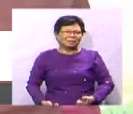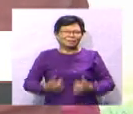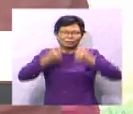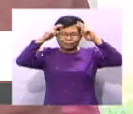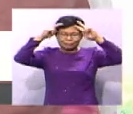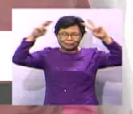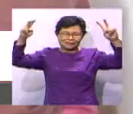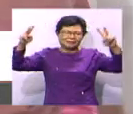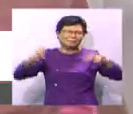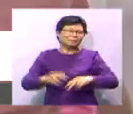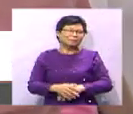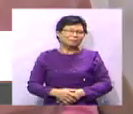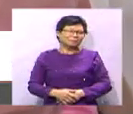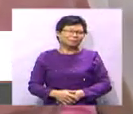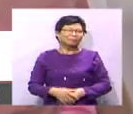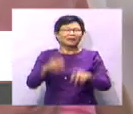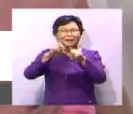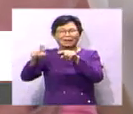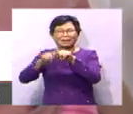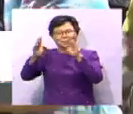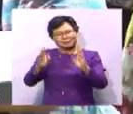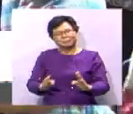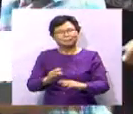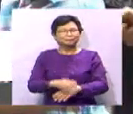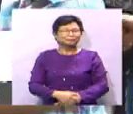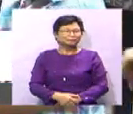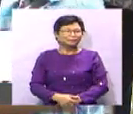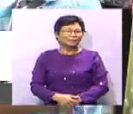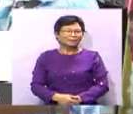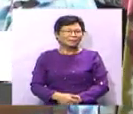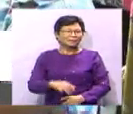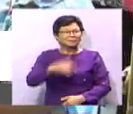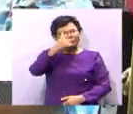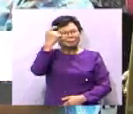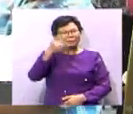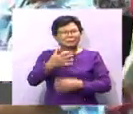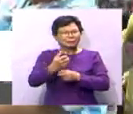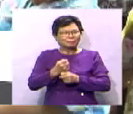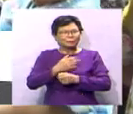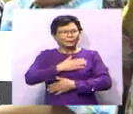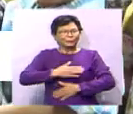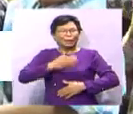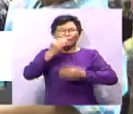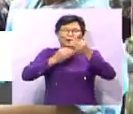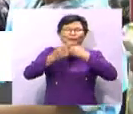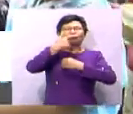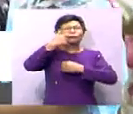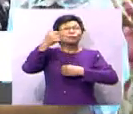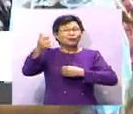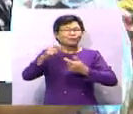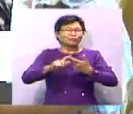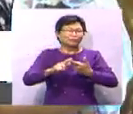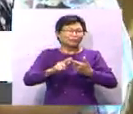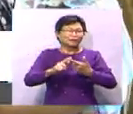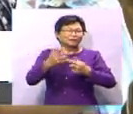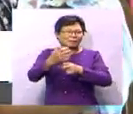lah, aman damai. Berbilang bangsa lah. Sebab apa? Sebab dapat menikmati makanan yang sedap